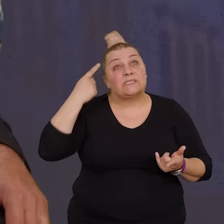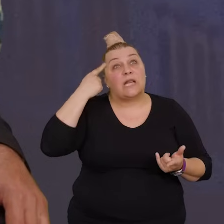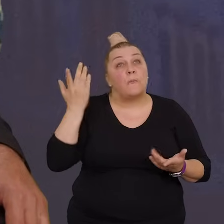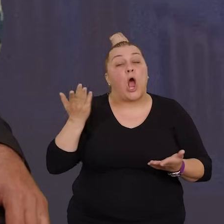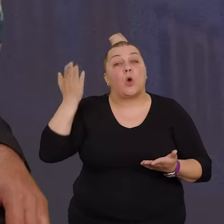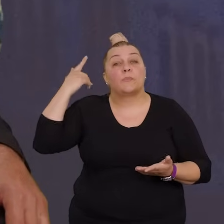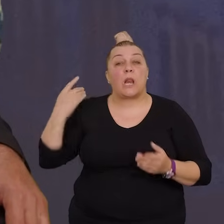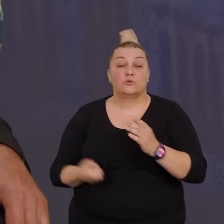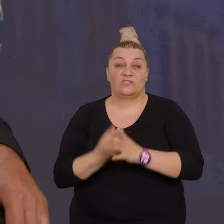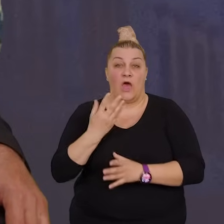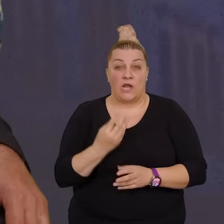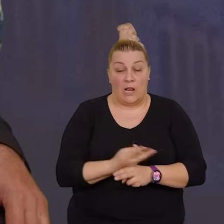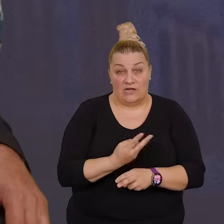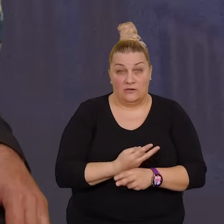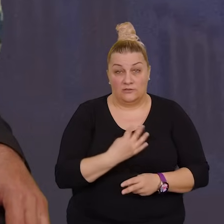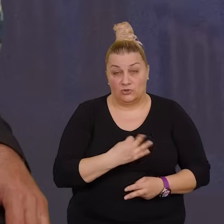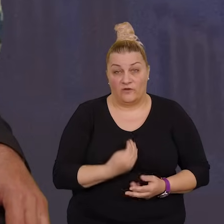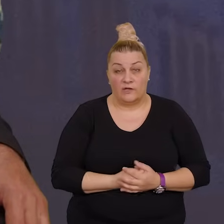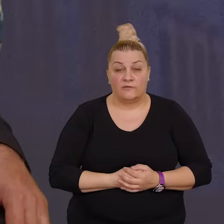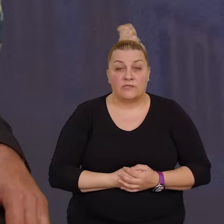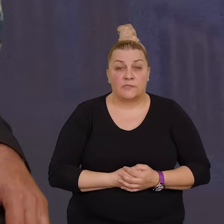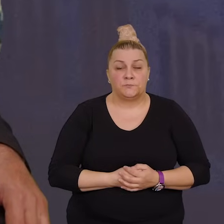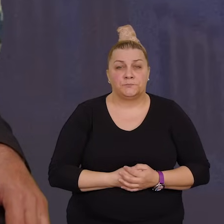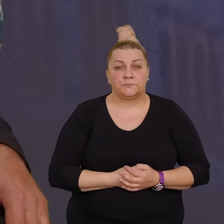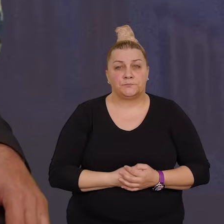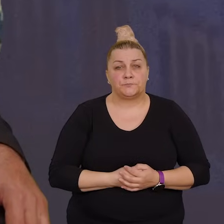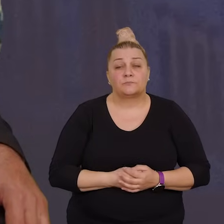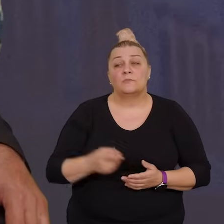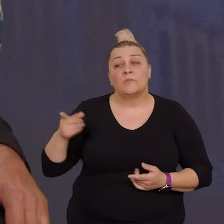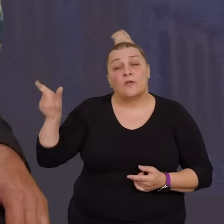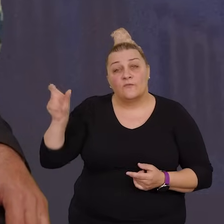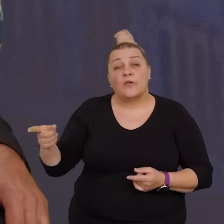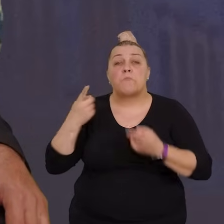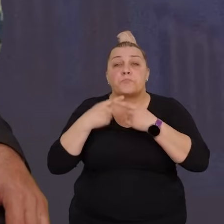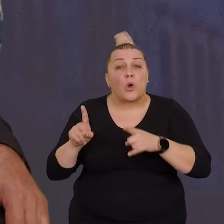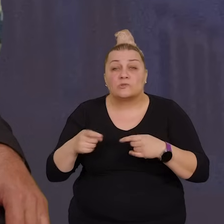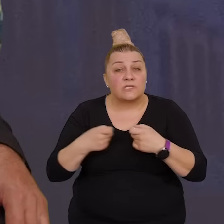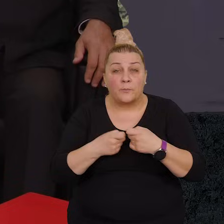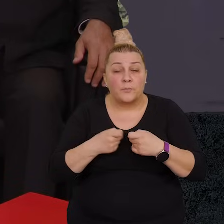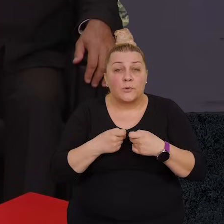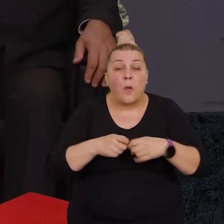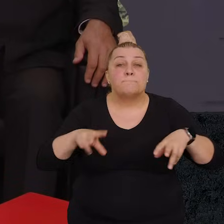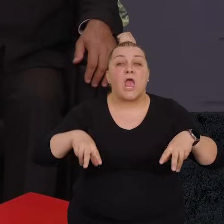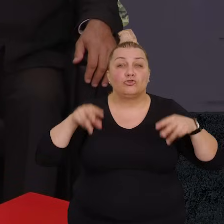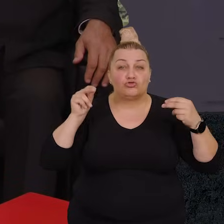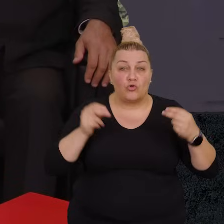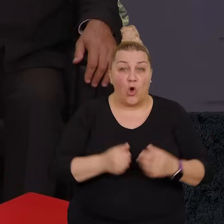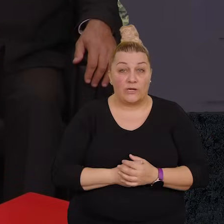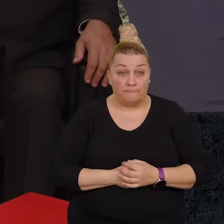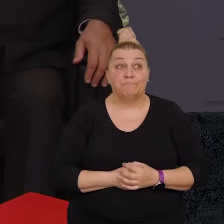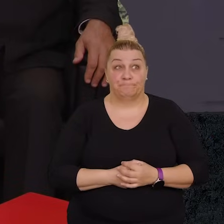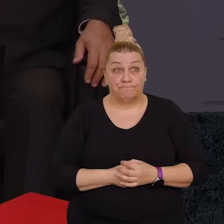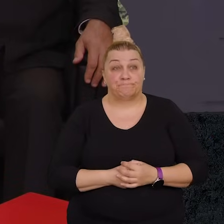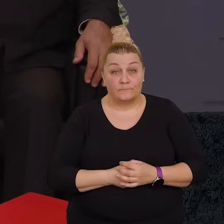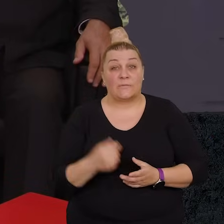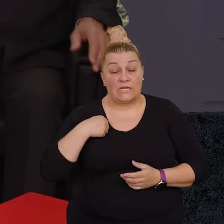Jako, vi ste, ako sam dobro upućen, posebno ste vezani za Međugorje. Vezan sam za Međugorje iz niza